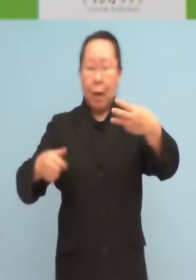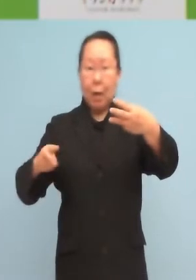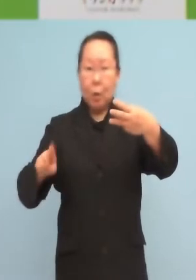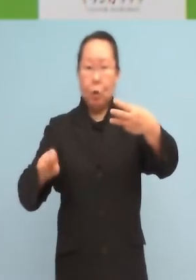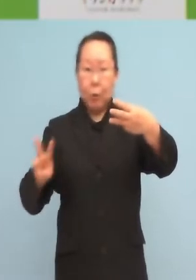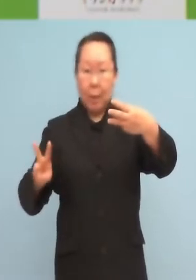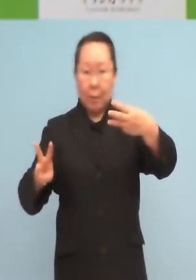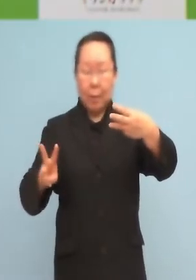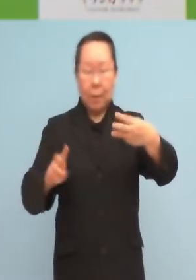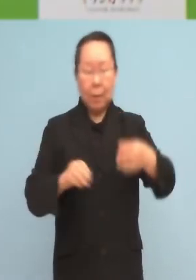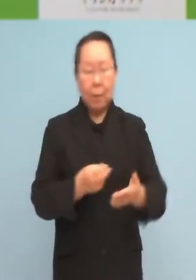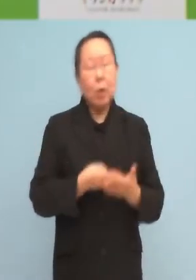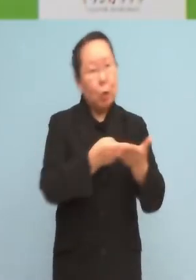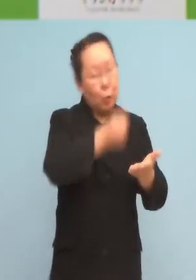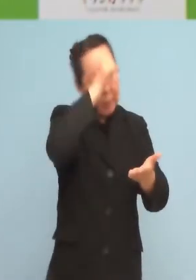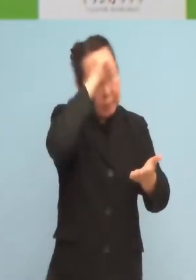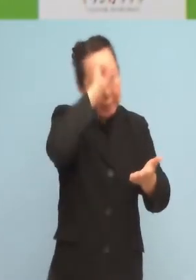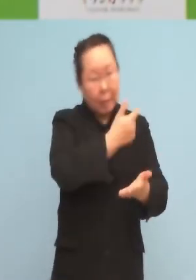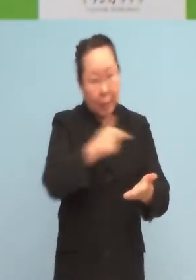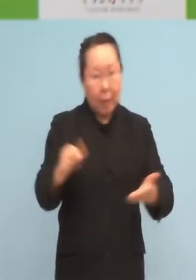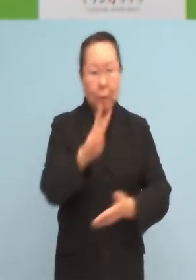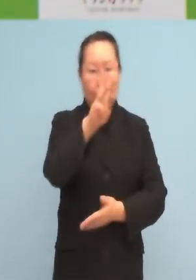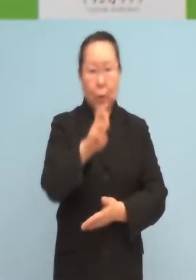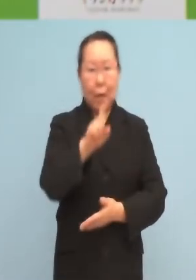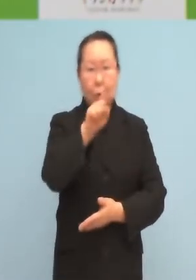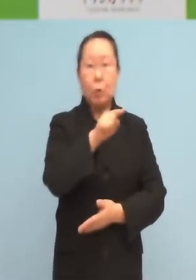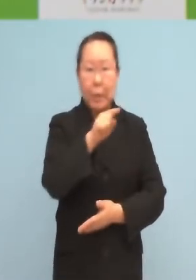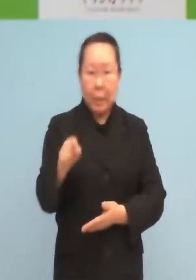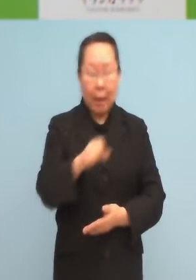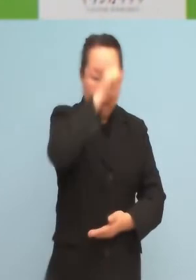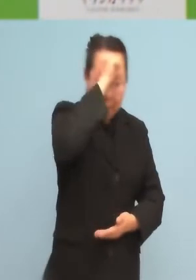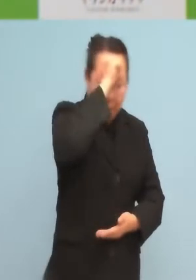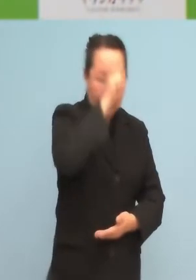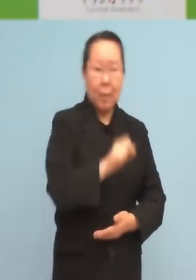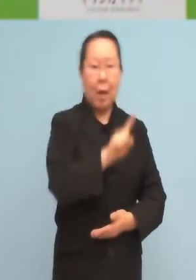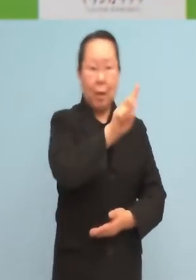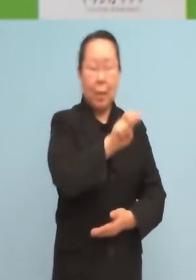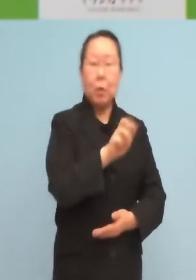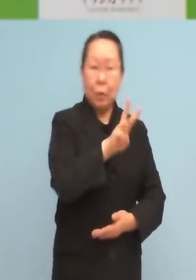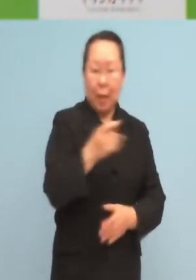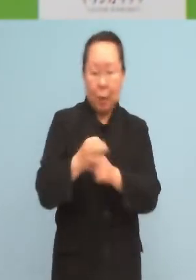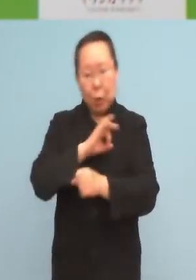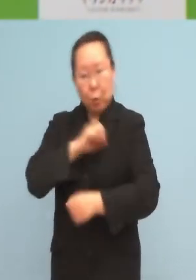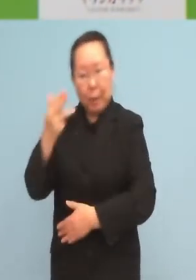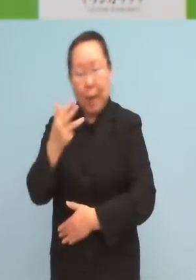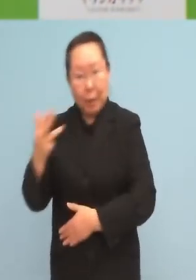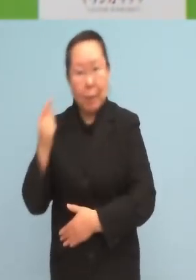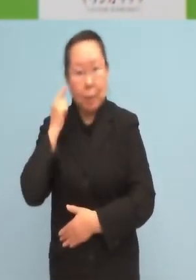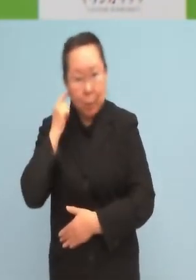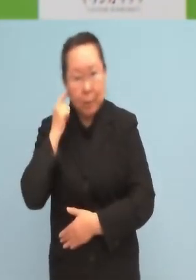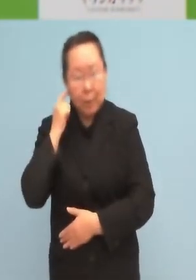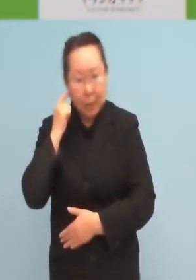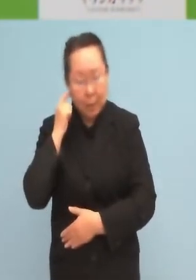者など31名の方々、患者さん23名と職員の方8名と聞いておりますが、